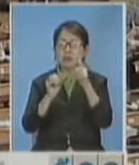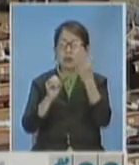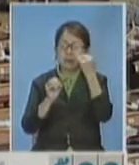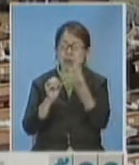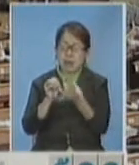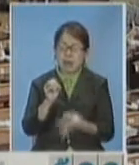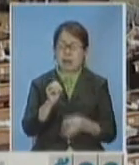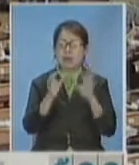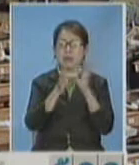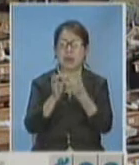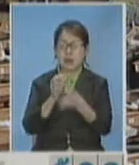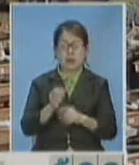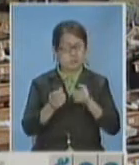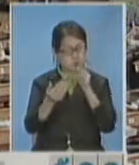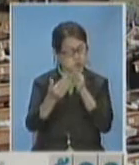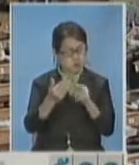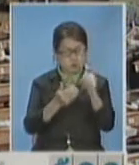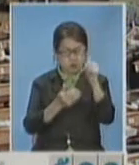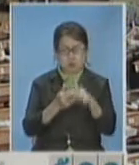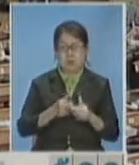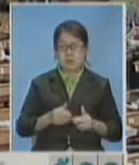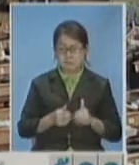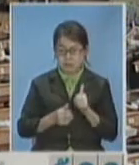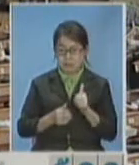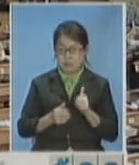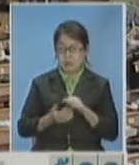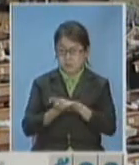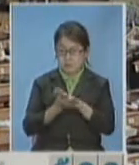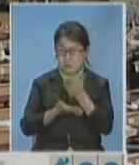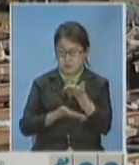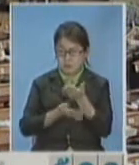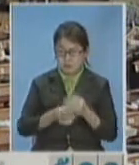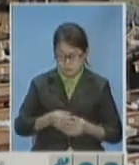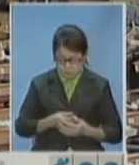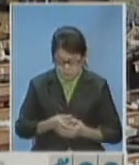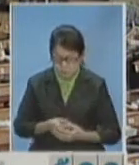เนี่ยในส่วนไหนแล้วก็พูดในส่วนนั้นนะครับขอความกรุณานะครับ